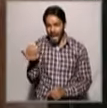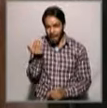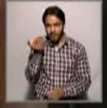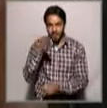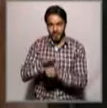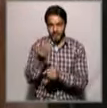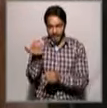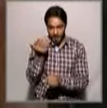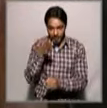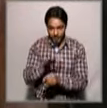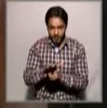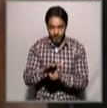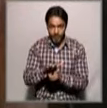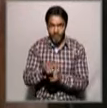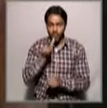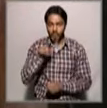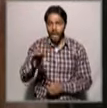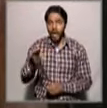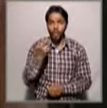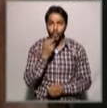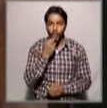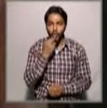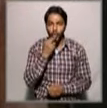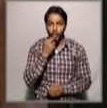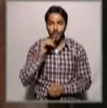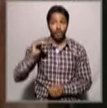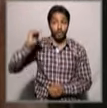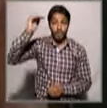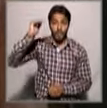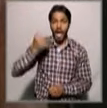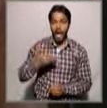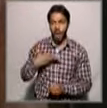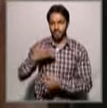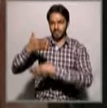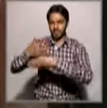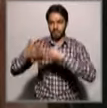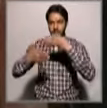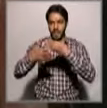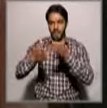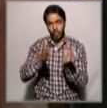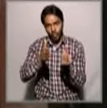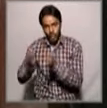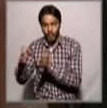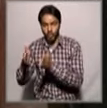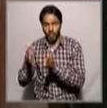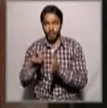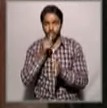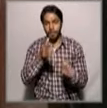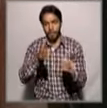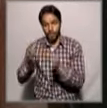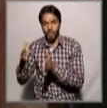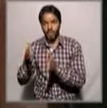الوالد؟ في حياته كان أخويا الكبير عايز يبني بره البيت. يعني البيت هو فلاحي بس